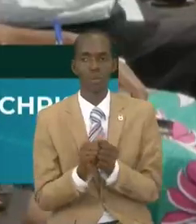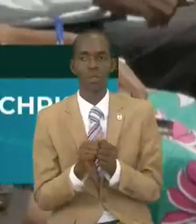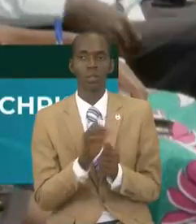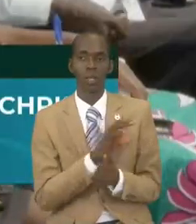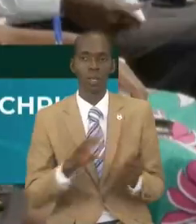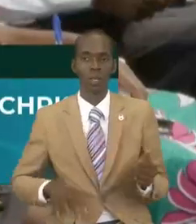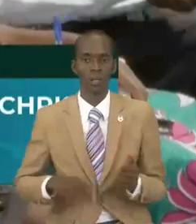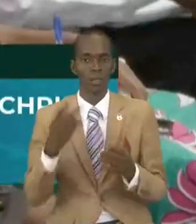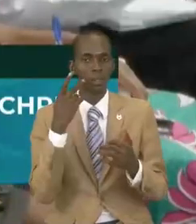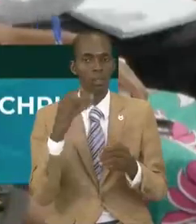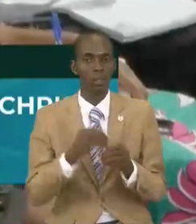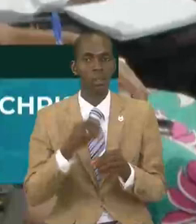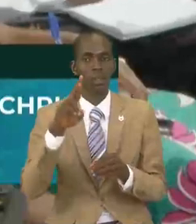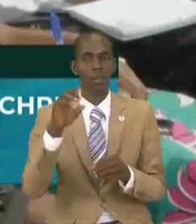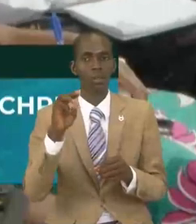Romains chapitre 8.